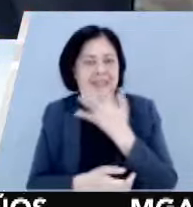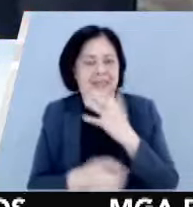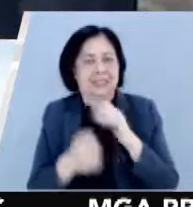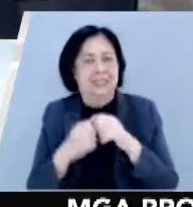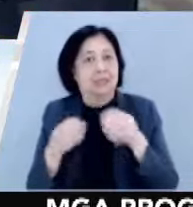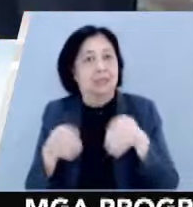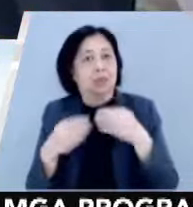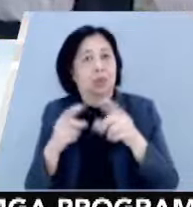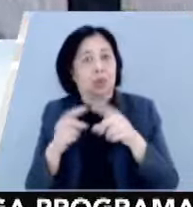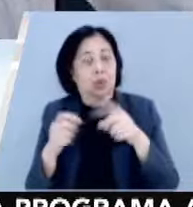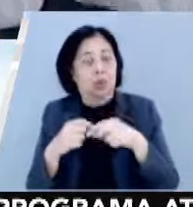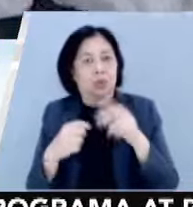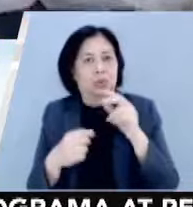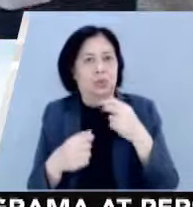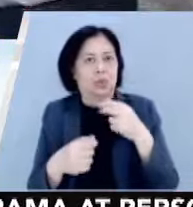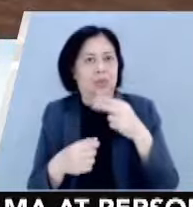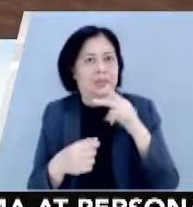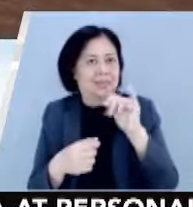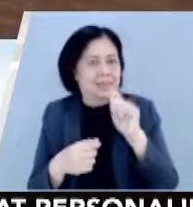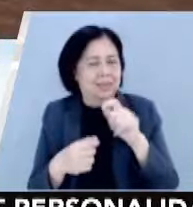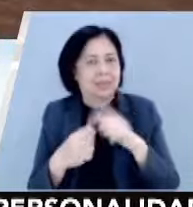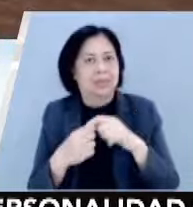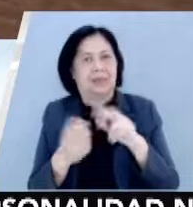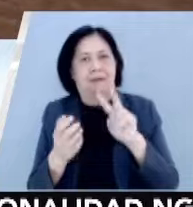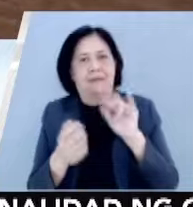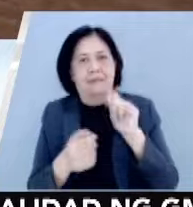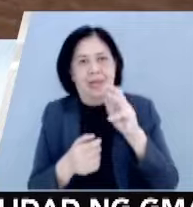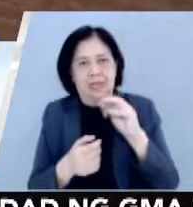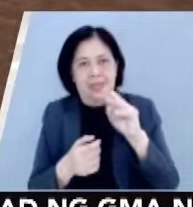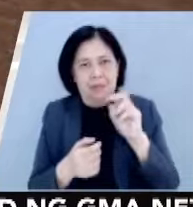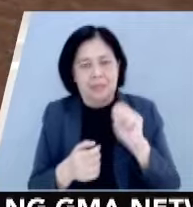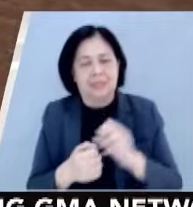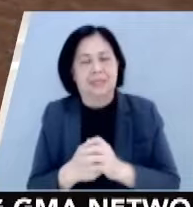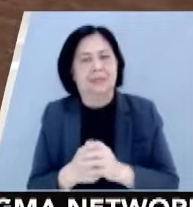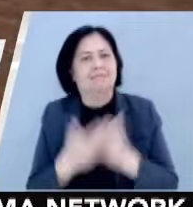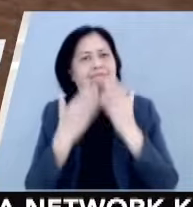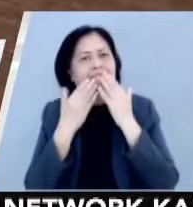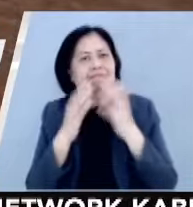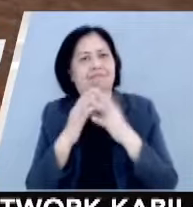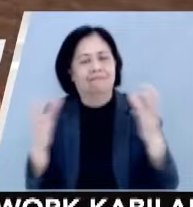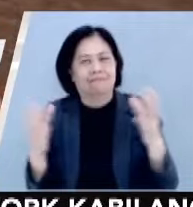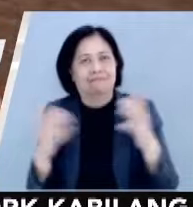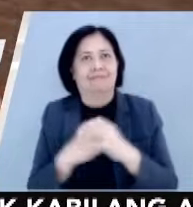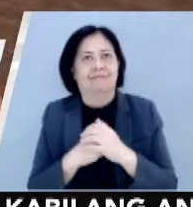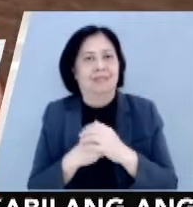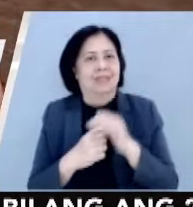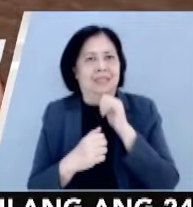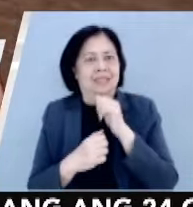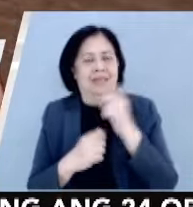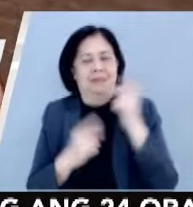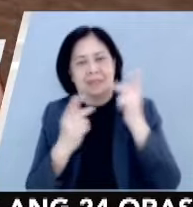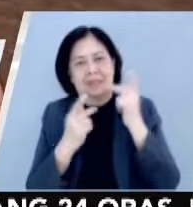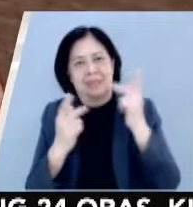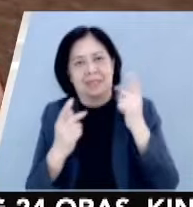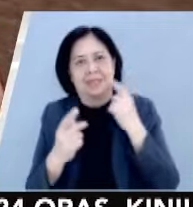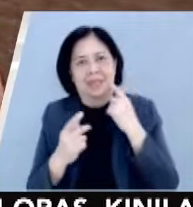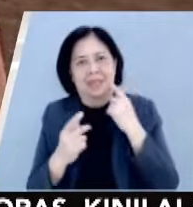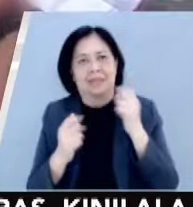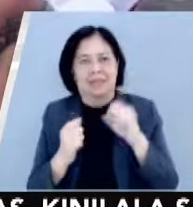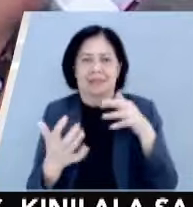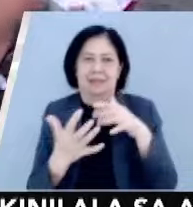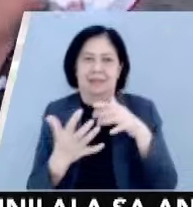hygiene kits at vitamins. Maraming salamat po, di nasasakit ang ngipin ko at makapag-aral ako ng